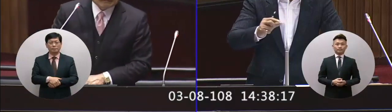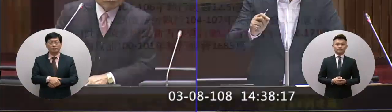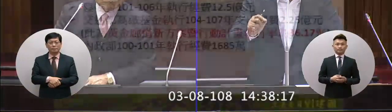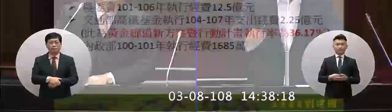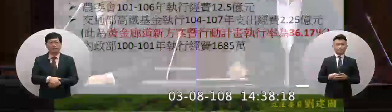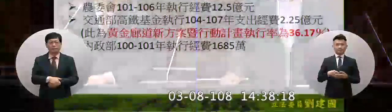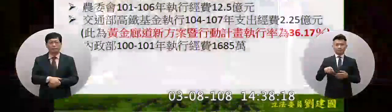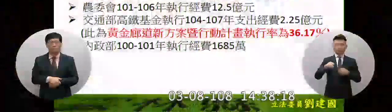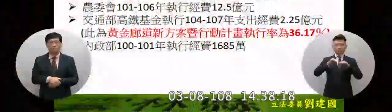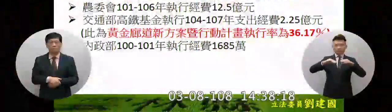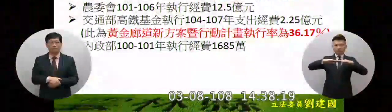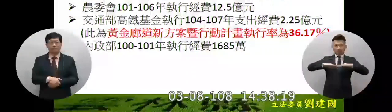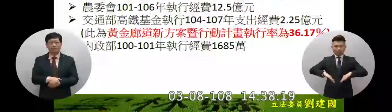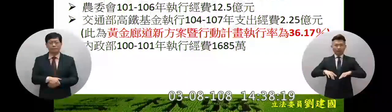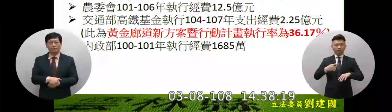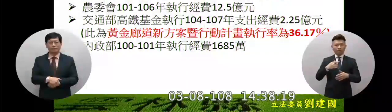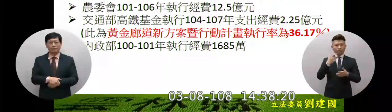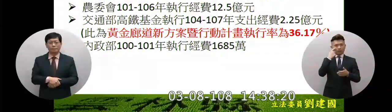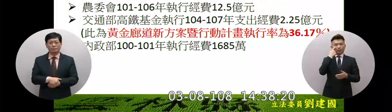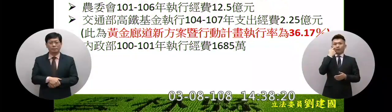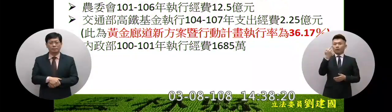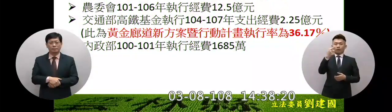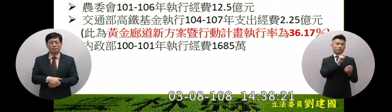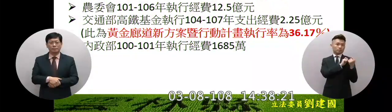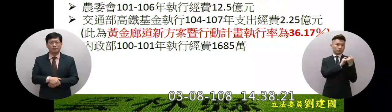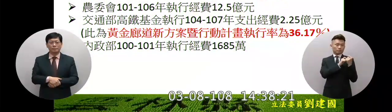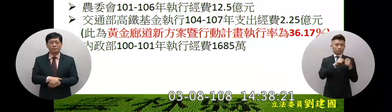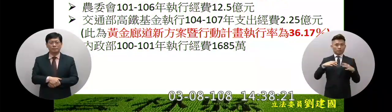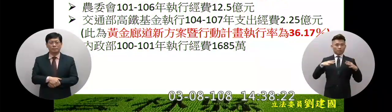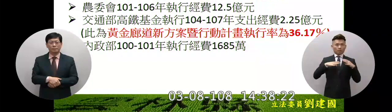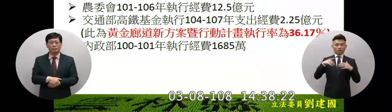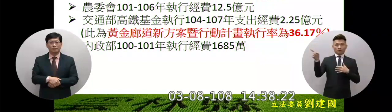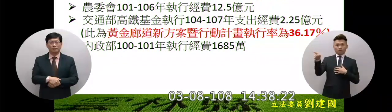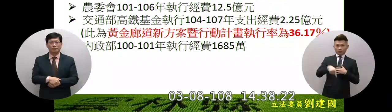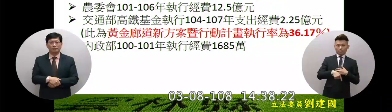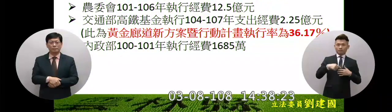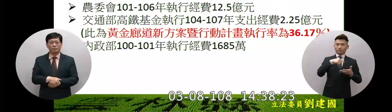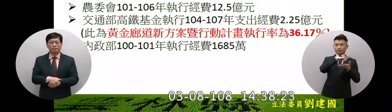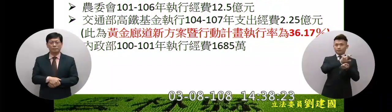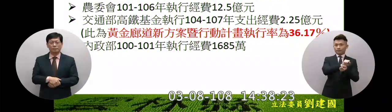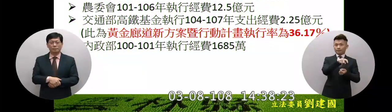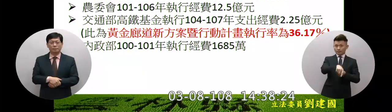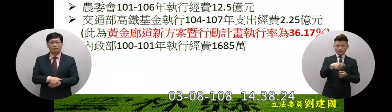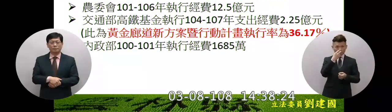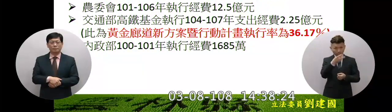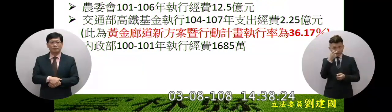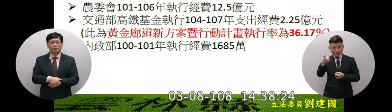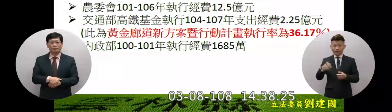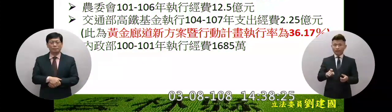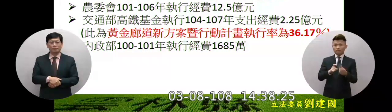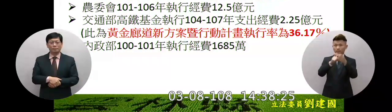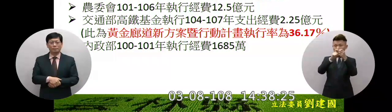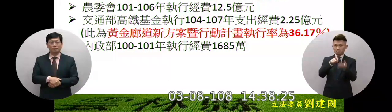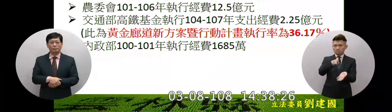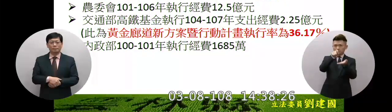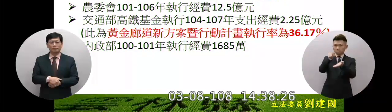真的實在非常嚴重這段時間還有很多的官員去到我的高雍分林特別接著第十項提出